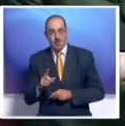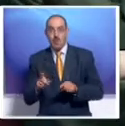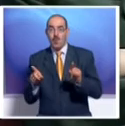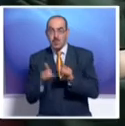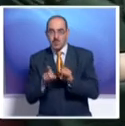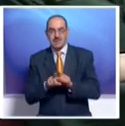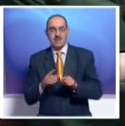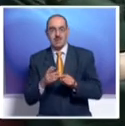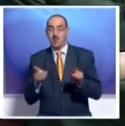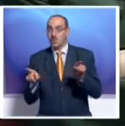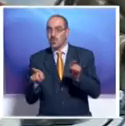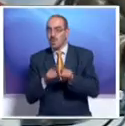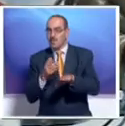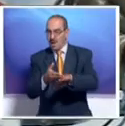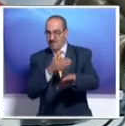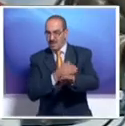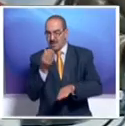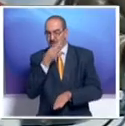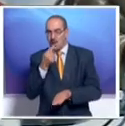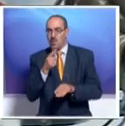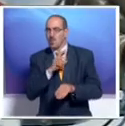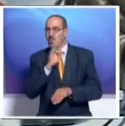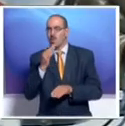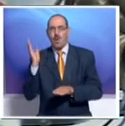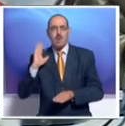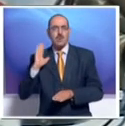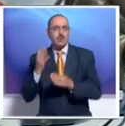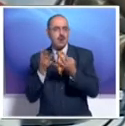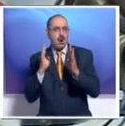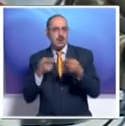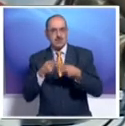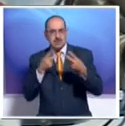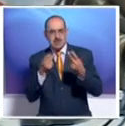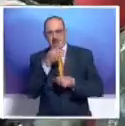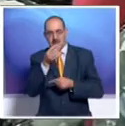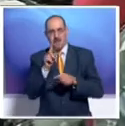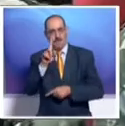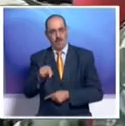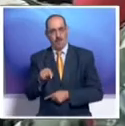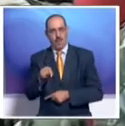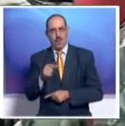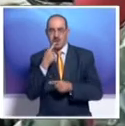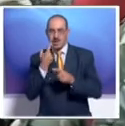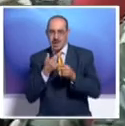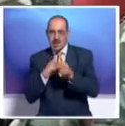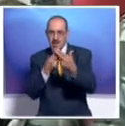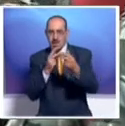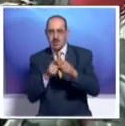السياق، وكما أشرت في مناسبات سابقة إلى ضرورة قيام العدالة